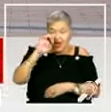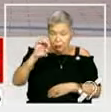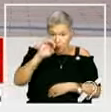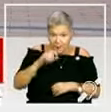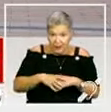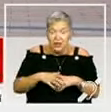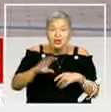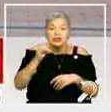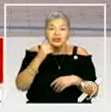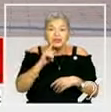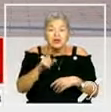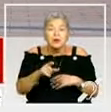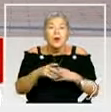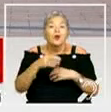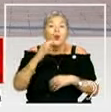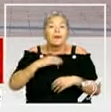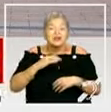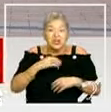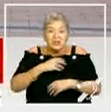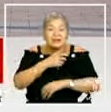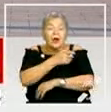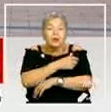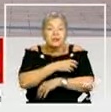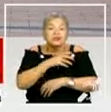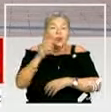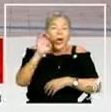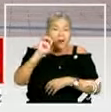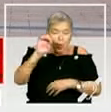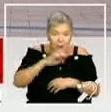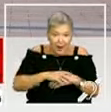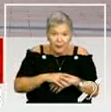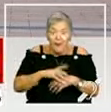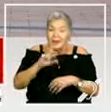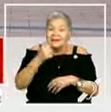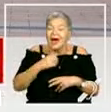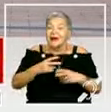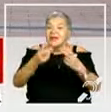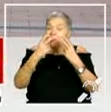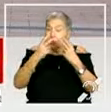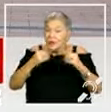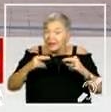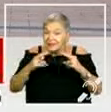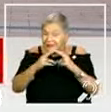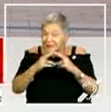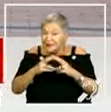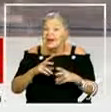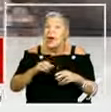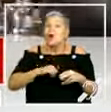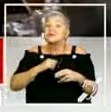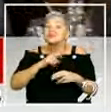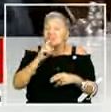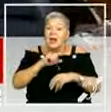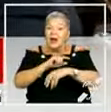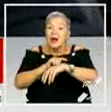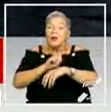Metsola, dar și cu Charles Michel, președintele Consiliului European. Însă, de departe, cea mai importantă întâlnire o va avea la